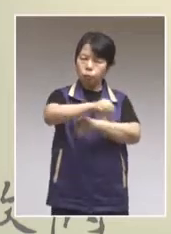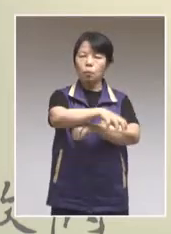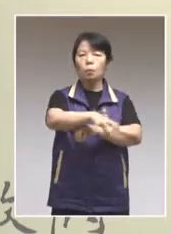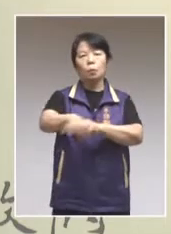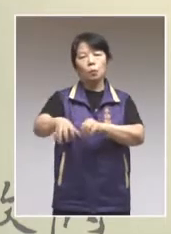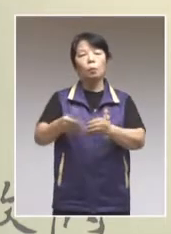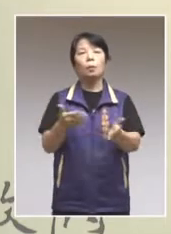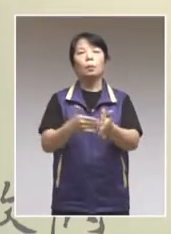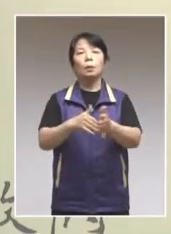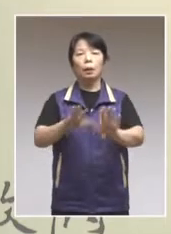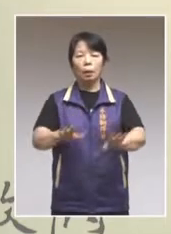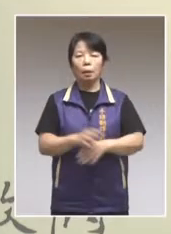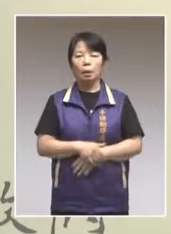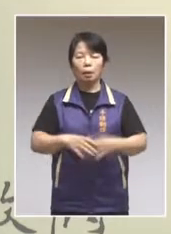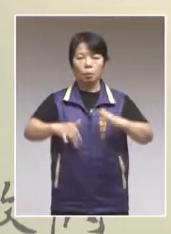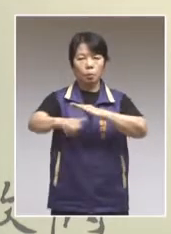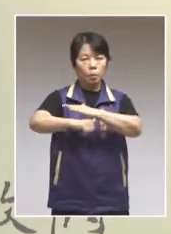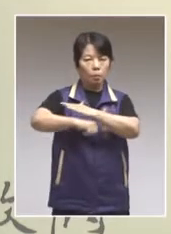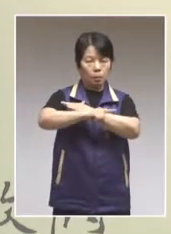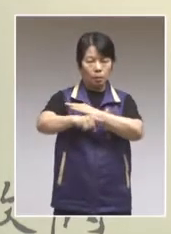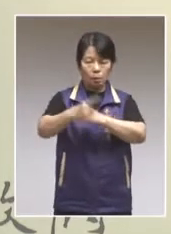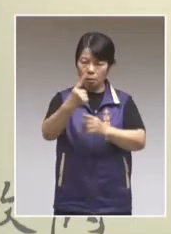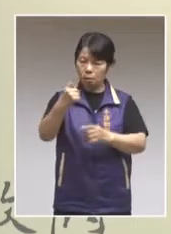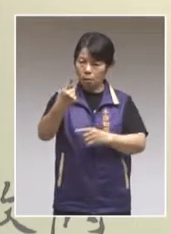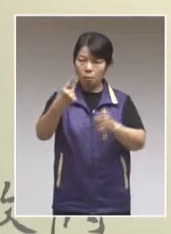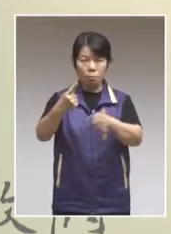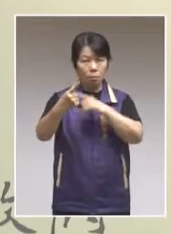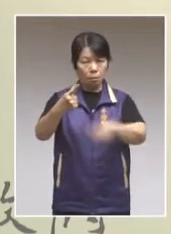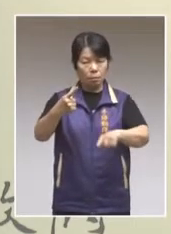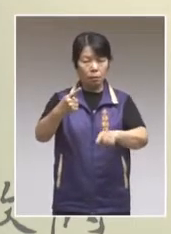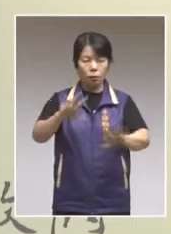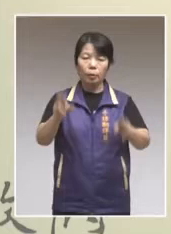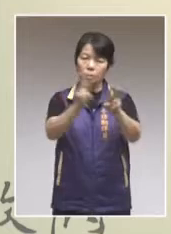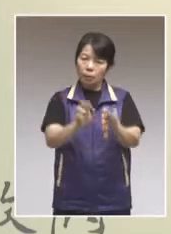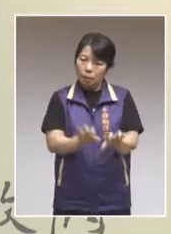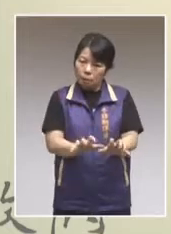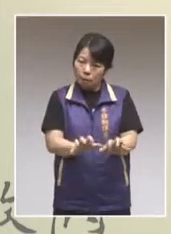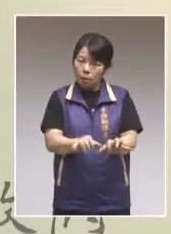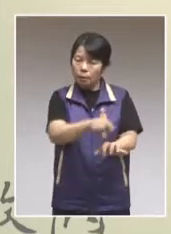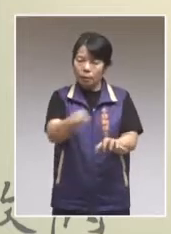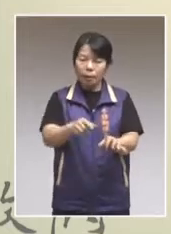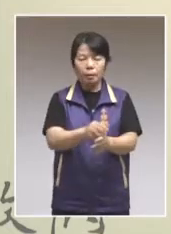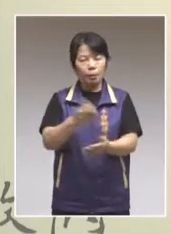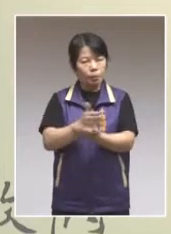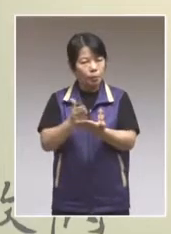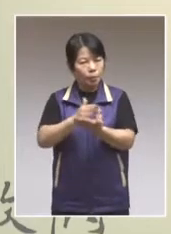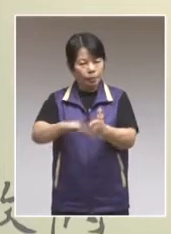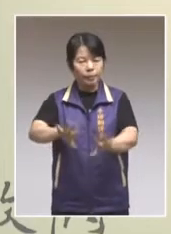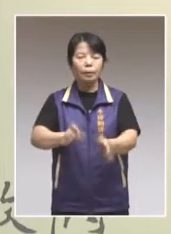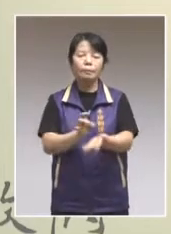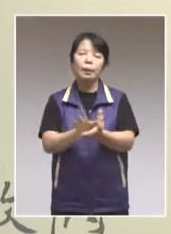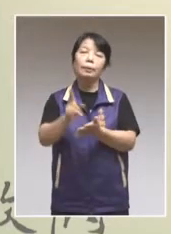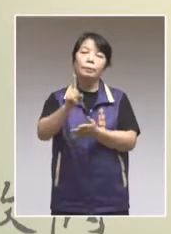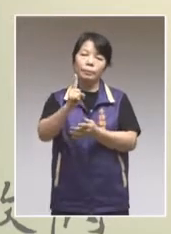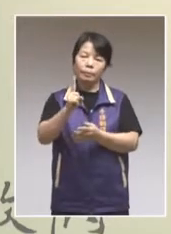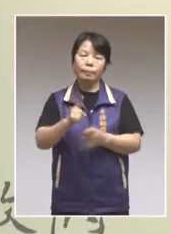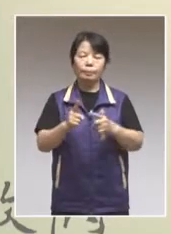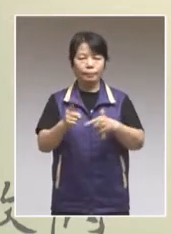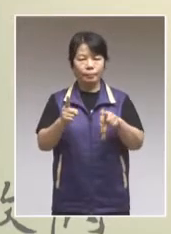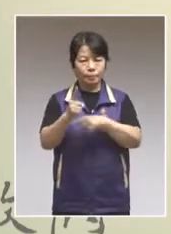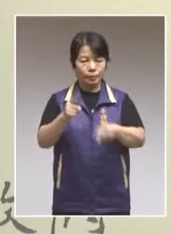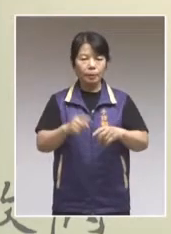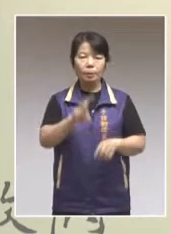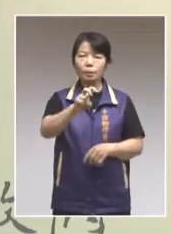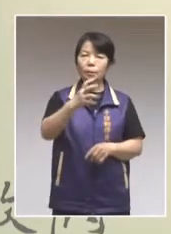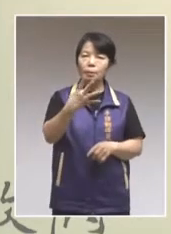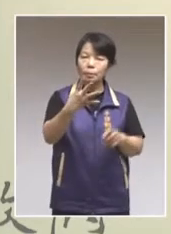案，好，那因为系统的判别，那我们也是判为排除。那24例当中，好。24例当